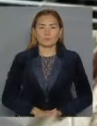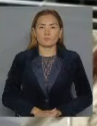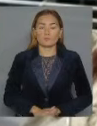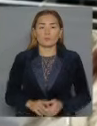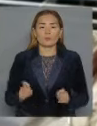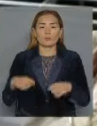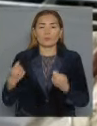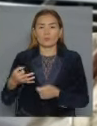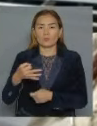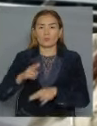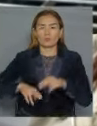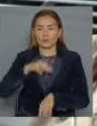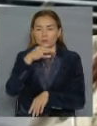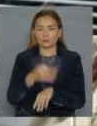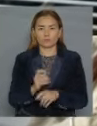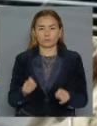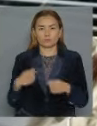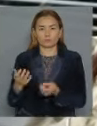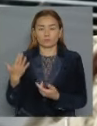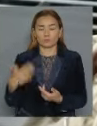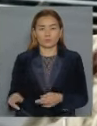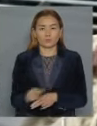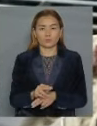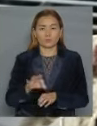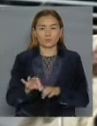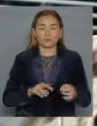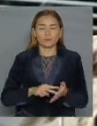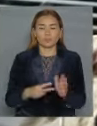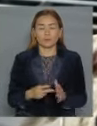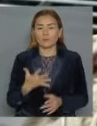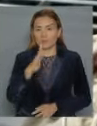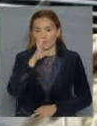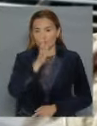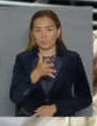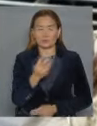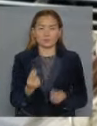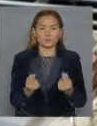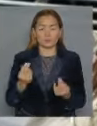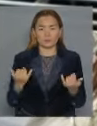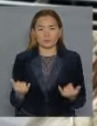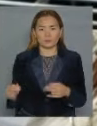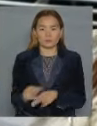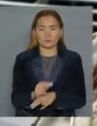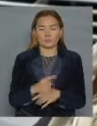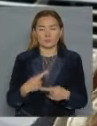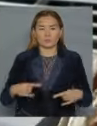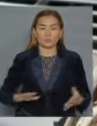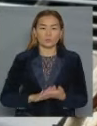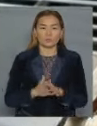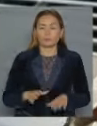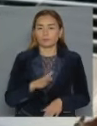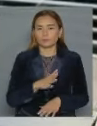Объект был передан населению для пользования. Ведутся работы по реконструкции. В течение 5 лет дети играли в этом парке. Бывают разные